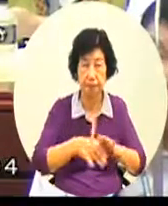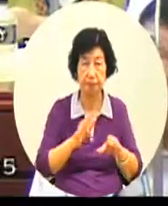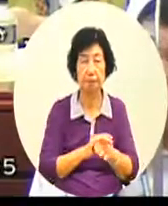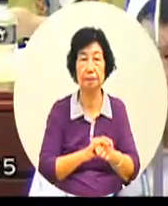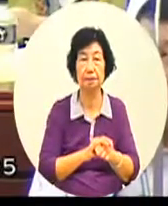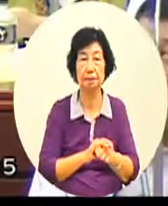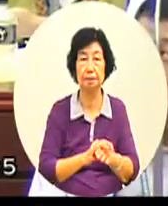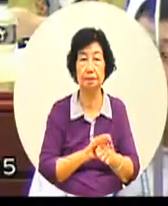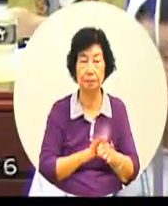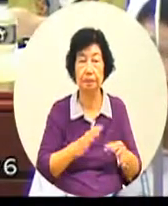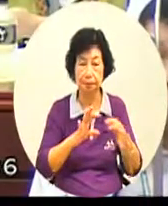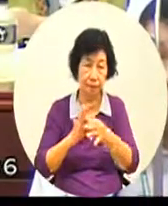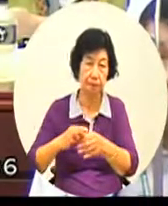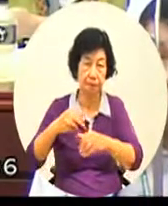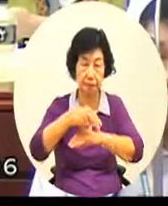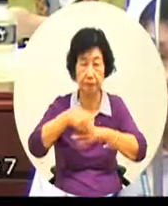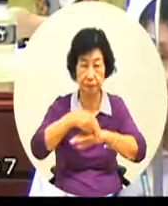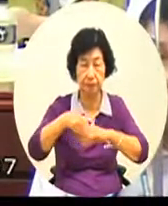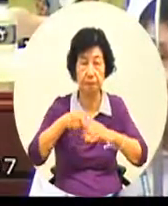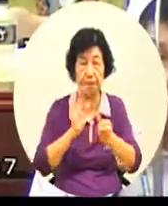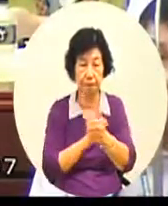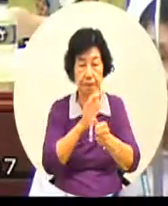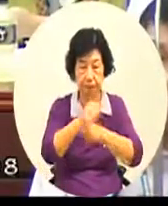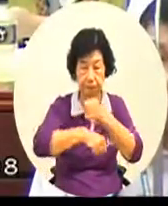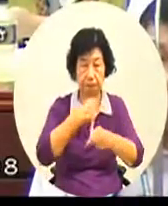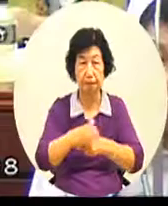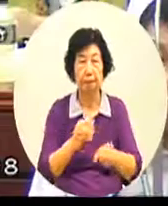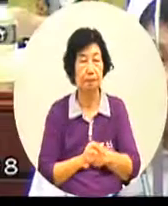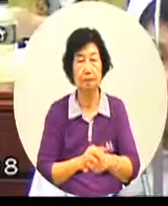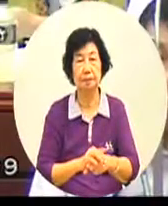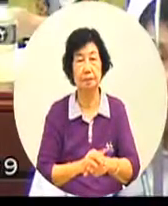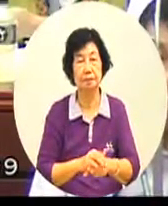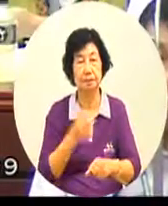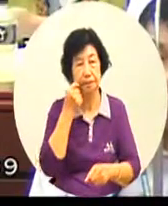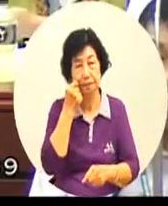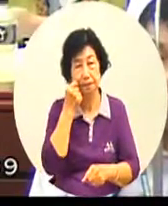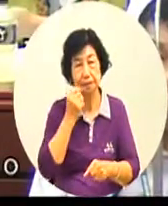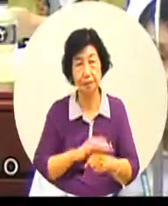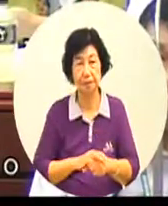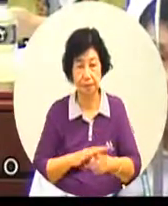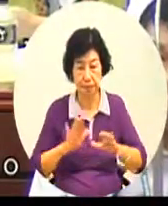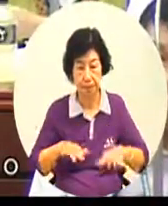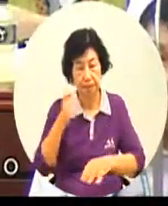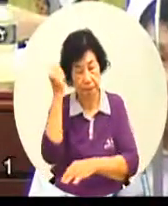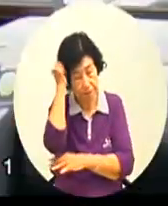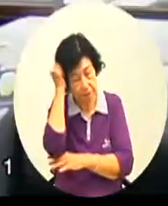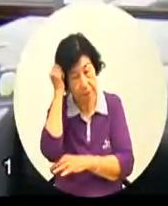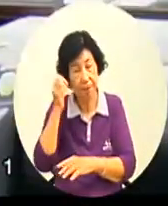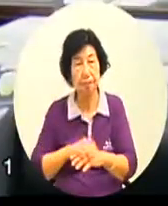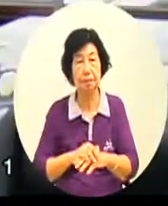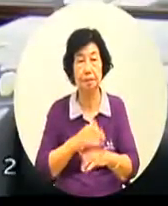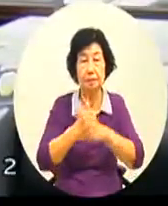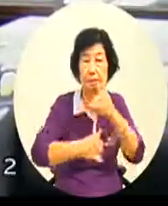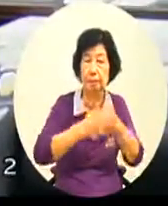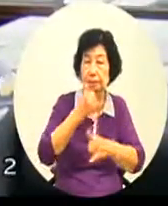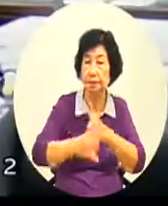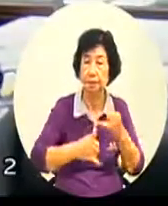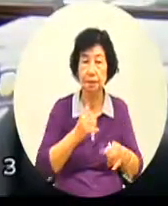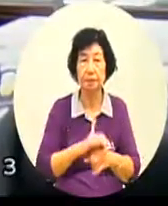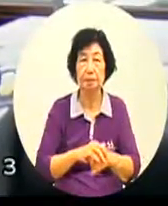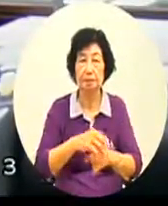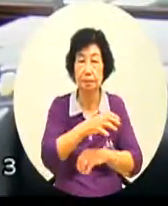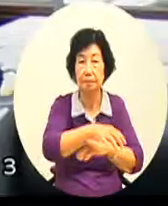我们持续有计划在推动啊，不是这么简单。他们以前住在那边，生活环境 因为在三民里已经有过